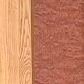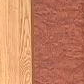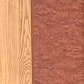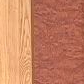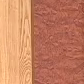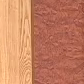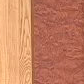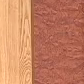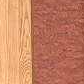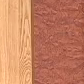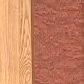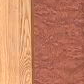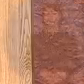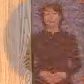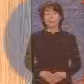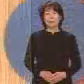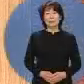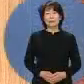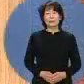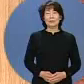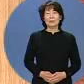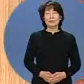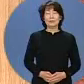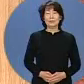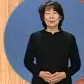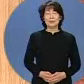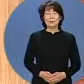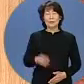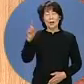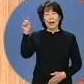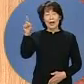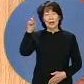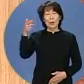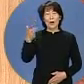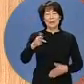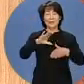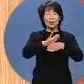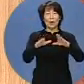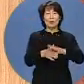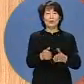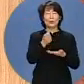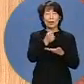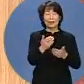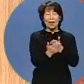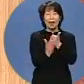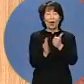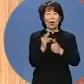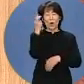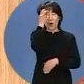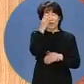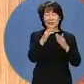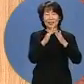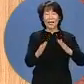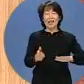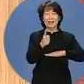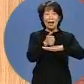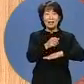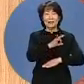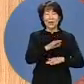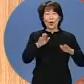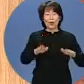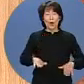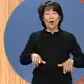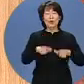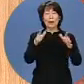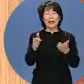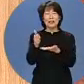様をお送りします。そして生駒市文化財保護審議会会長の今木義則さんの